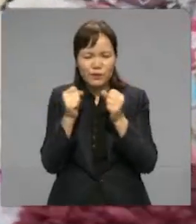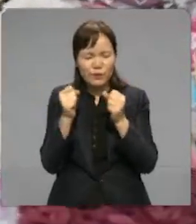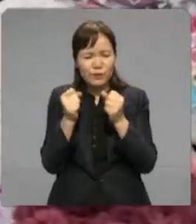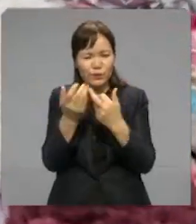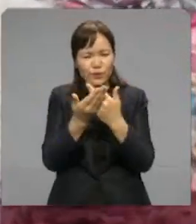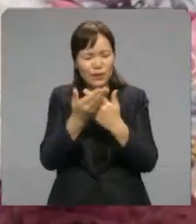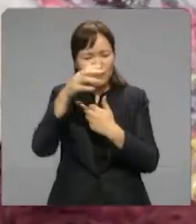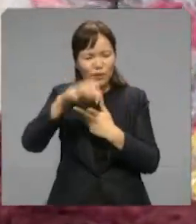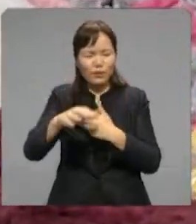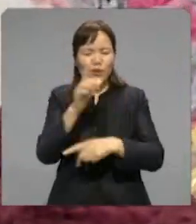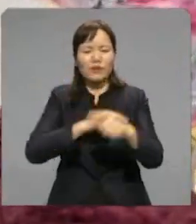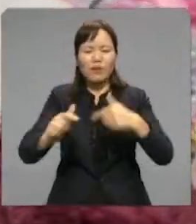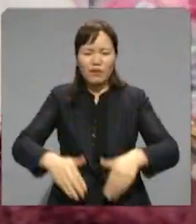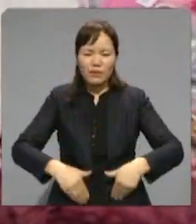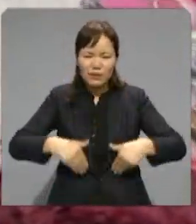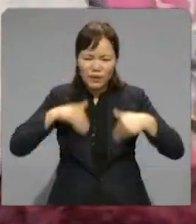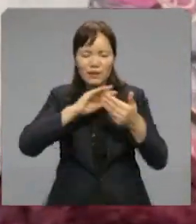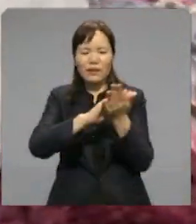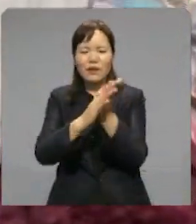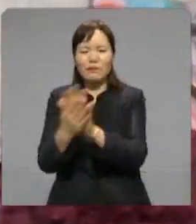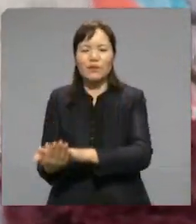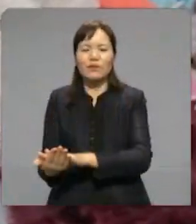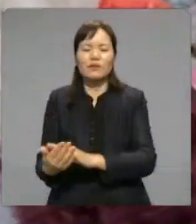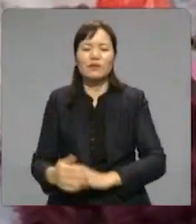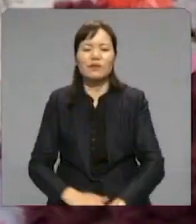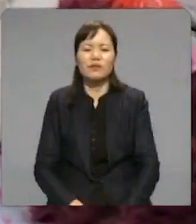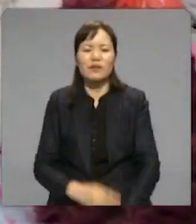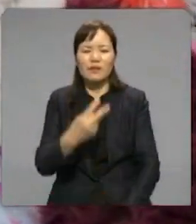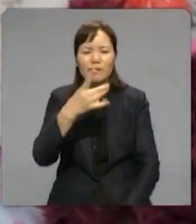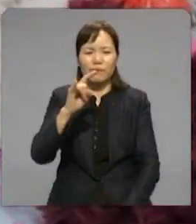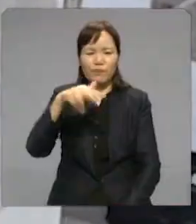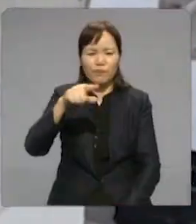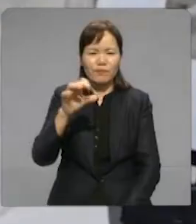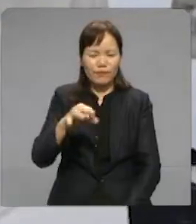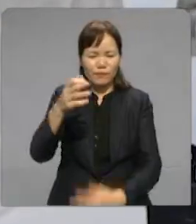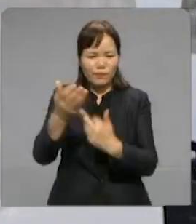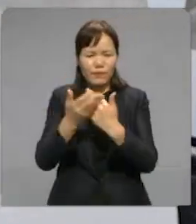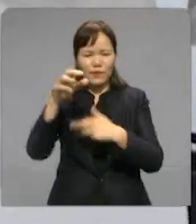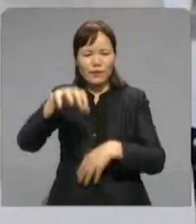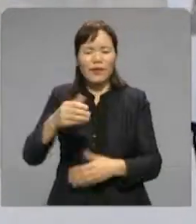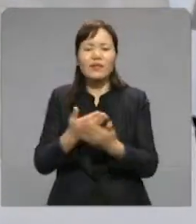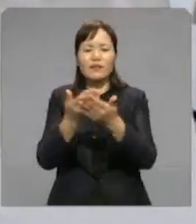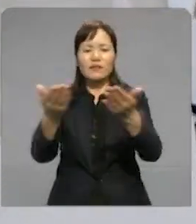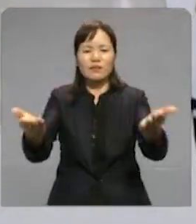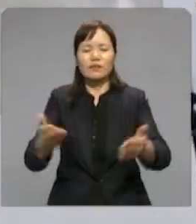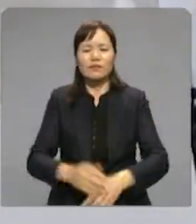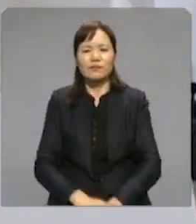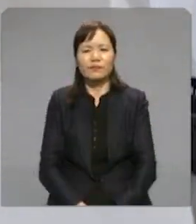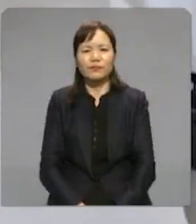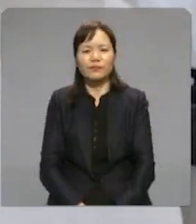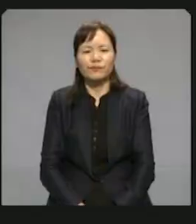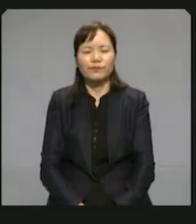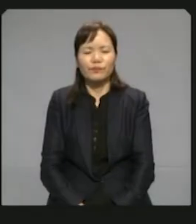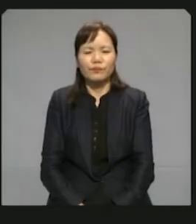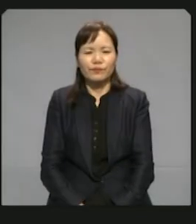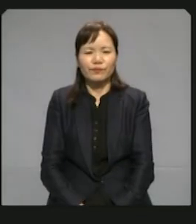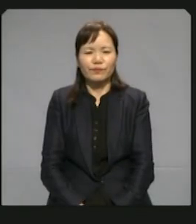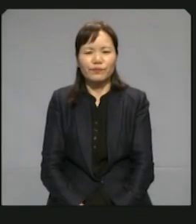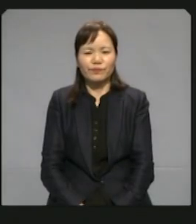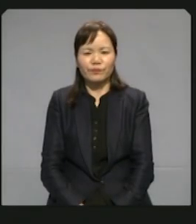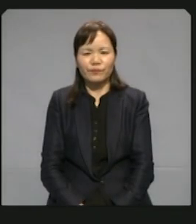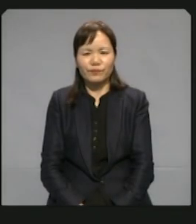대청도를 훈훈하게 만들었습니다. 대청도에서 OBS 섬통신원 류석자입니다.